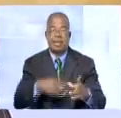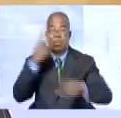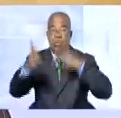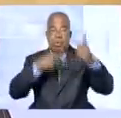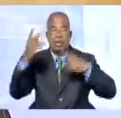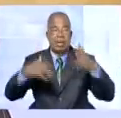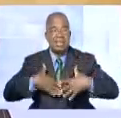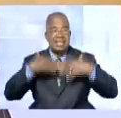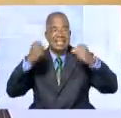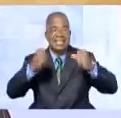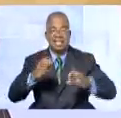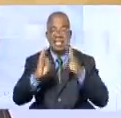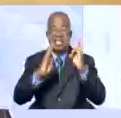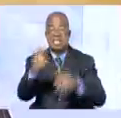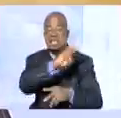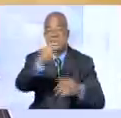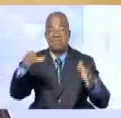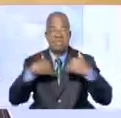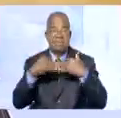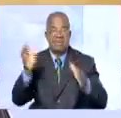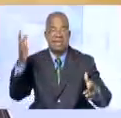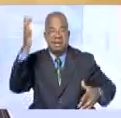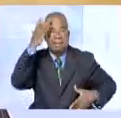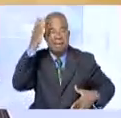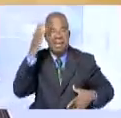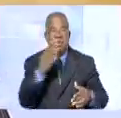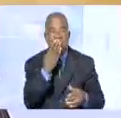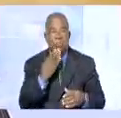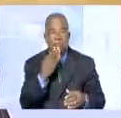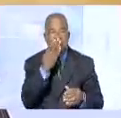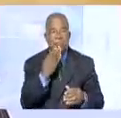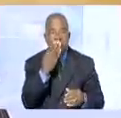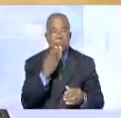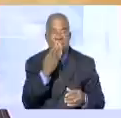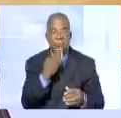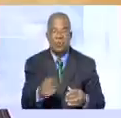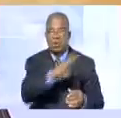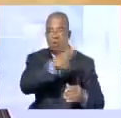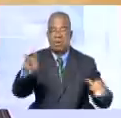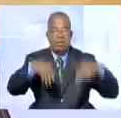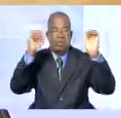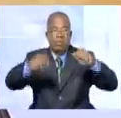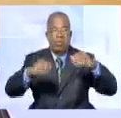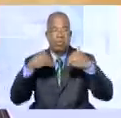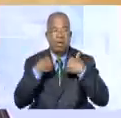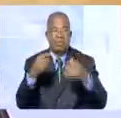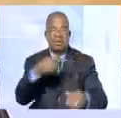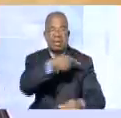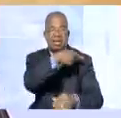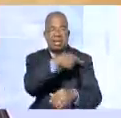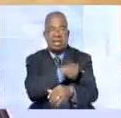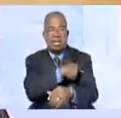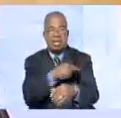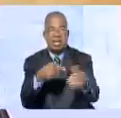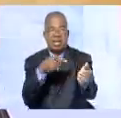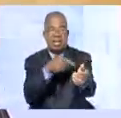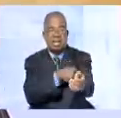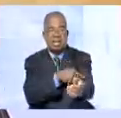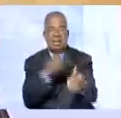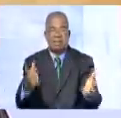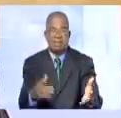vous souffrez du diabète, cette nouvelle va vous faire certainement du bien. Vous pouvez obtenir l'insuline à 3 500 francs CFA au lieu